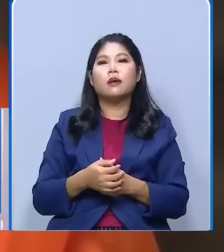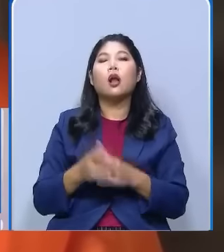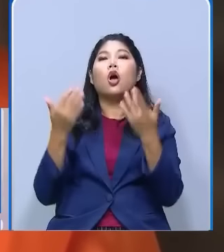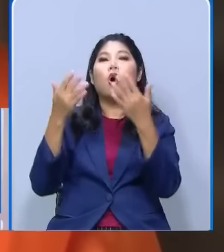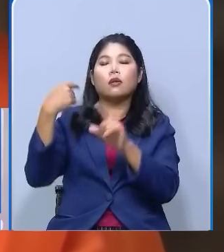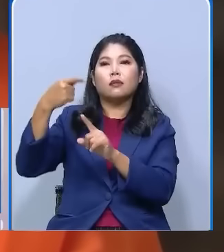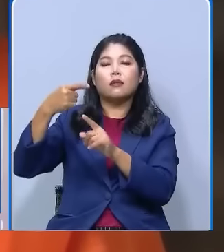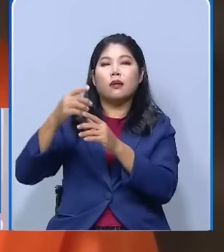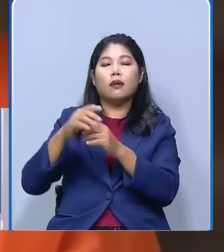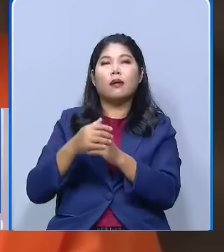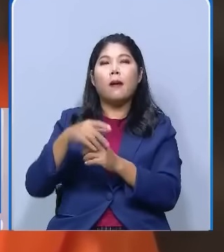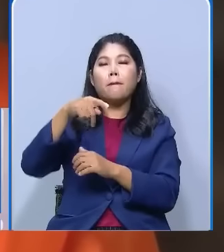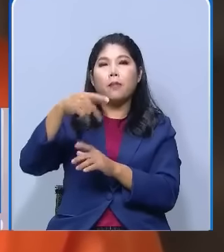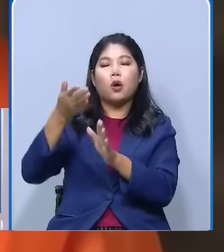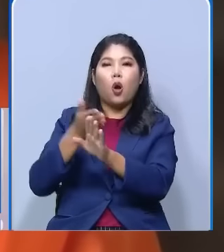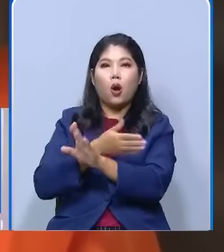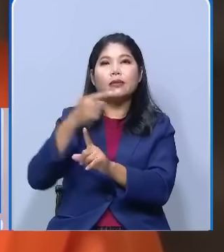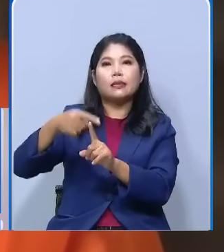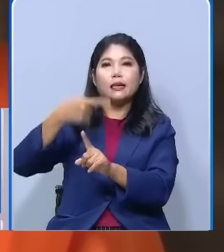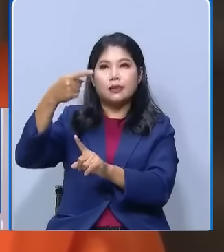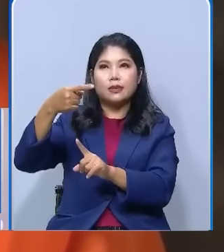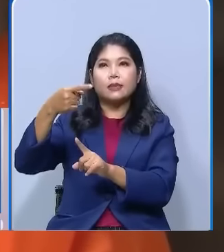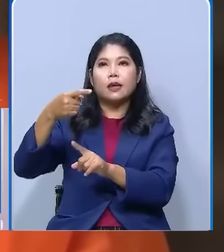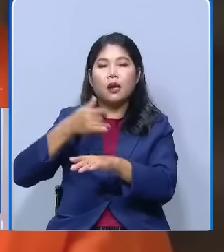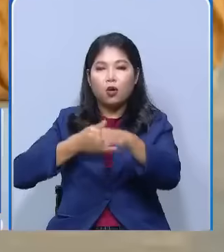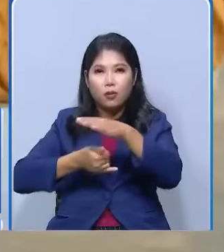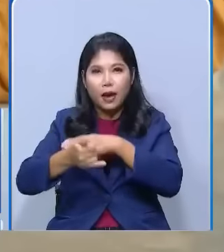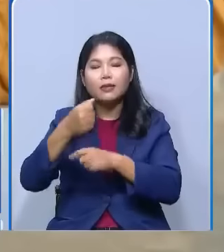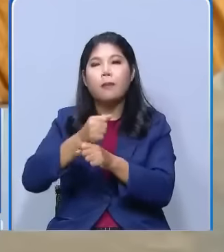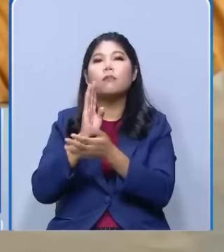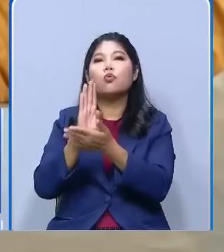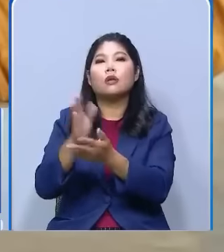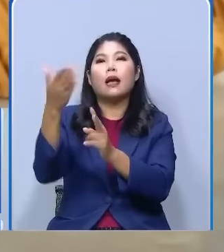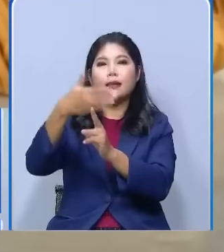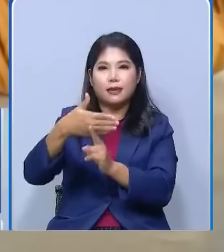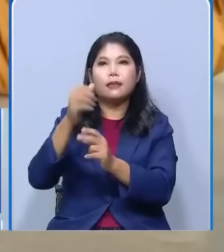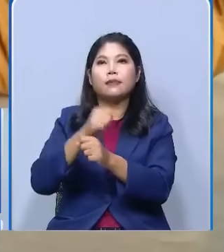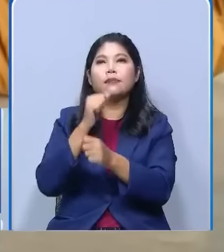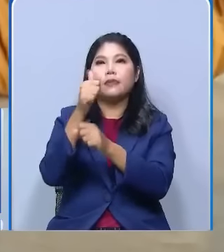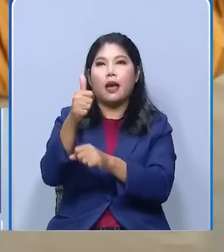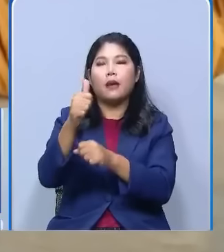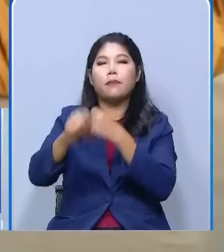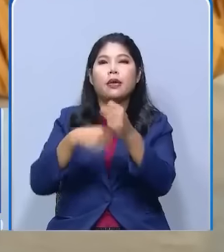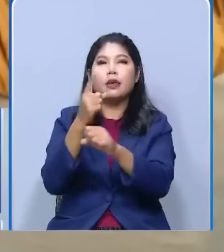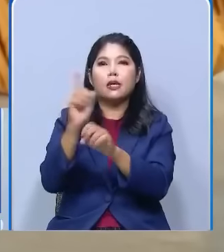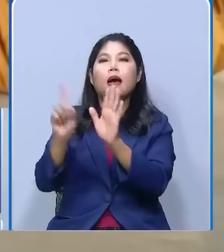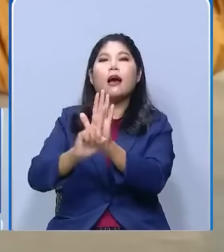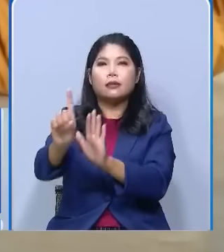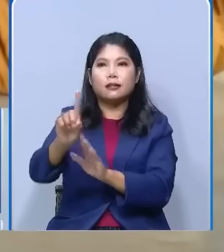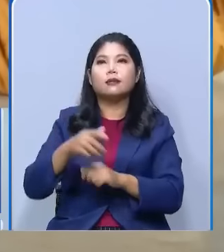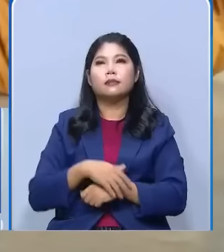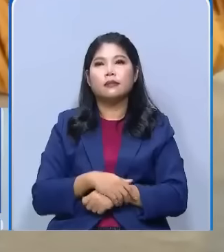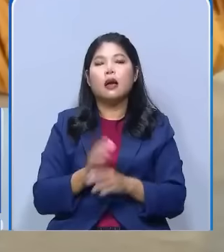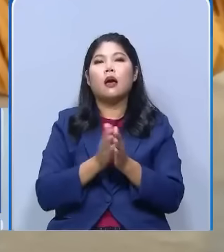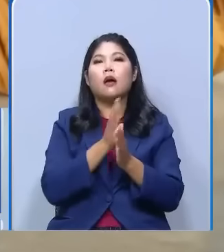าก่อนที่จะครบ1เดือนทุกวัดสามารถให้ญาติโยมเข้ามาทำกฐินได ้ ปีละ1ครั้งเช่นเดียวกันเลยกับทางพระอาจารย์ววชิระ